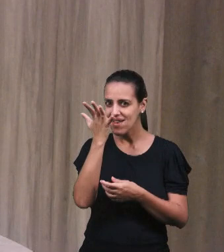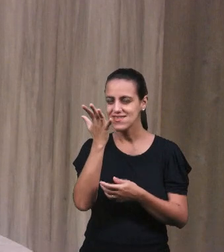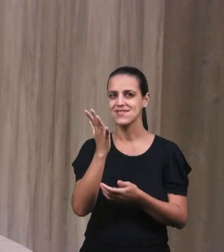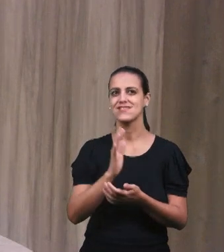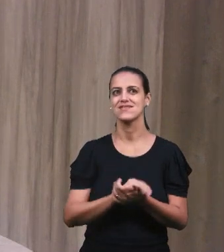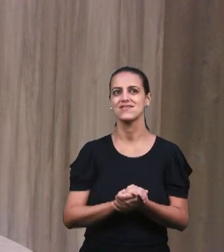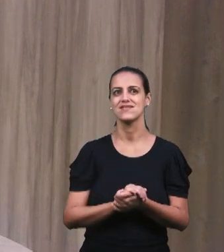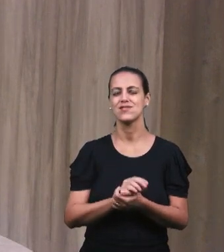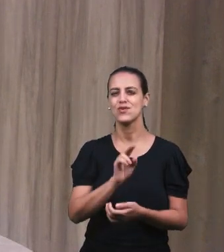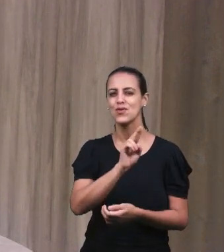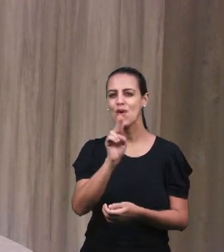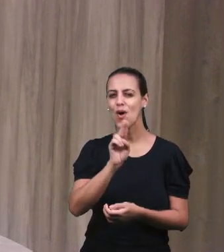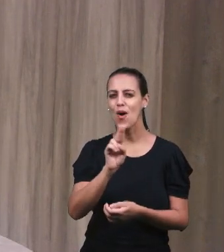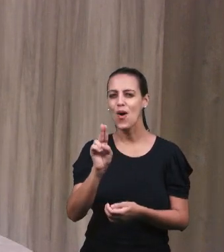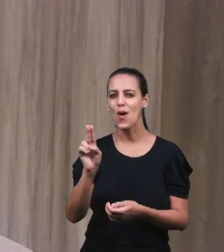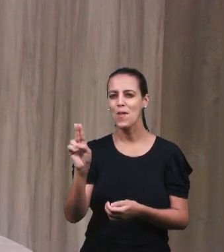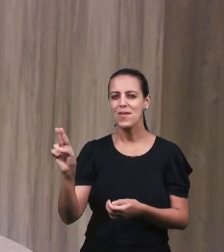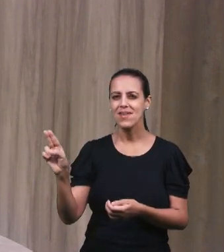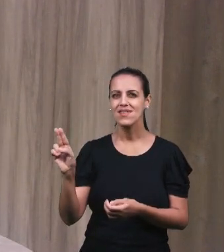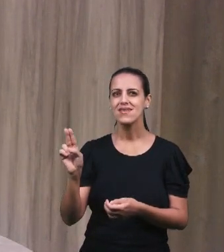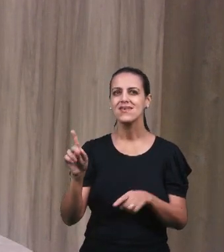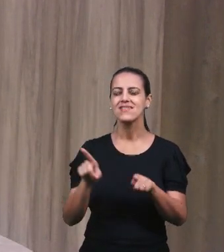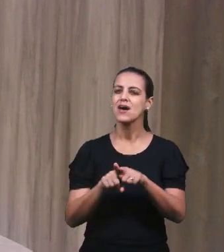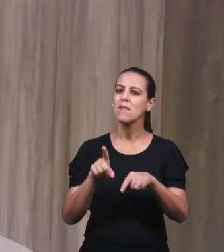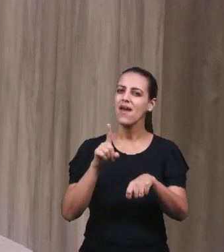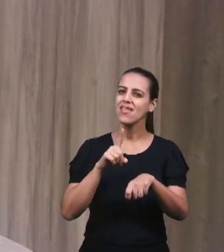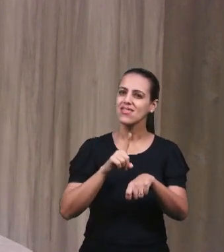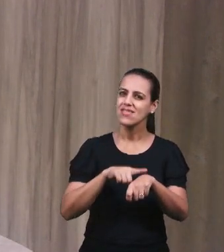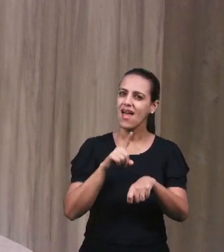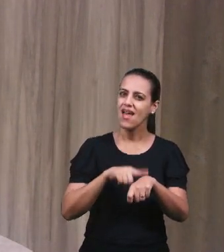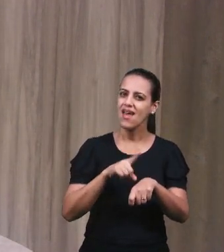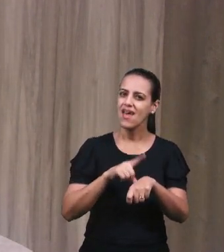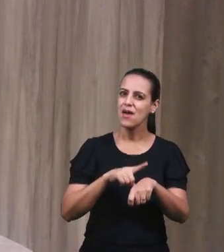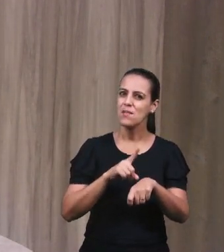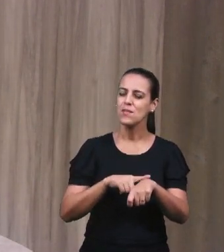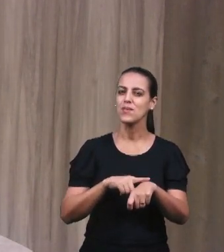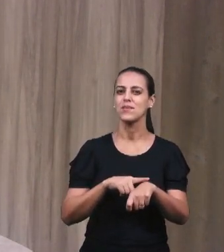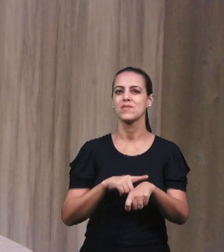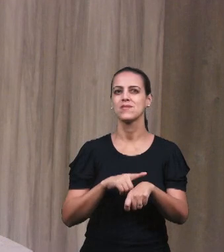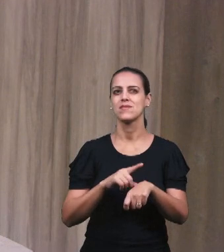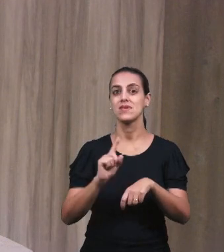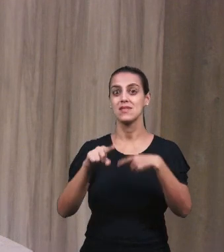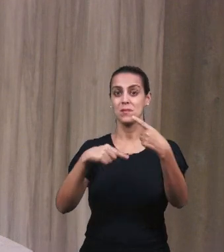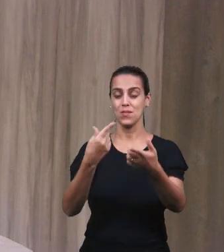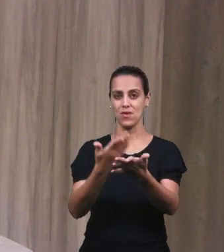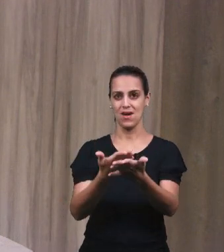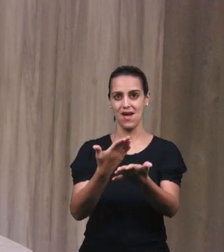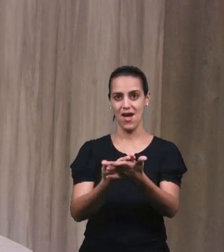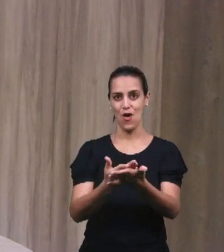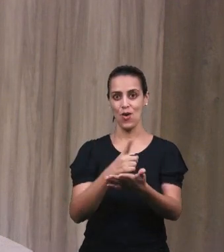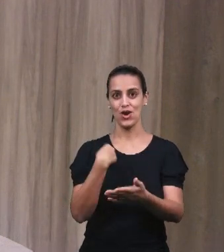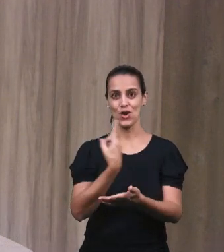la simplifier un petit peu plus avec le nom de la note, le ton. Et la prochaine étude, nous allons